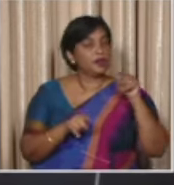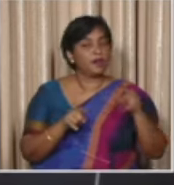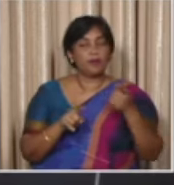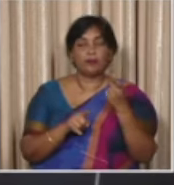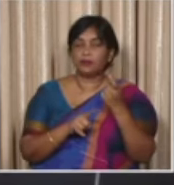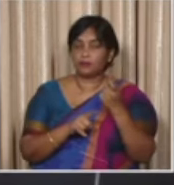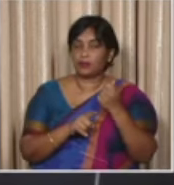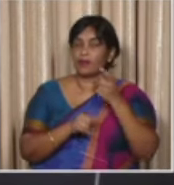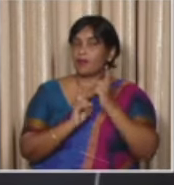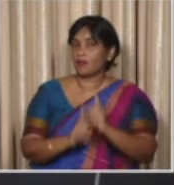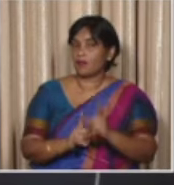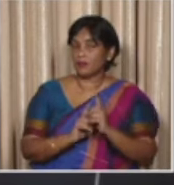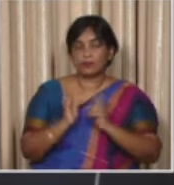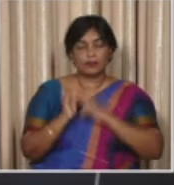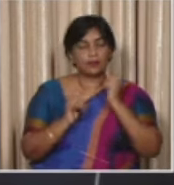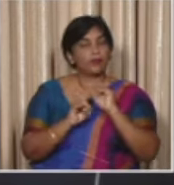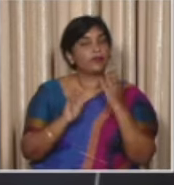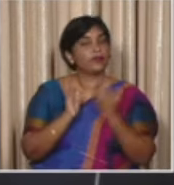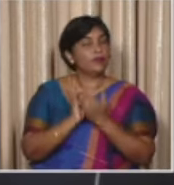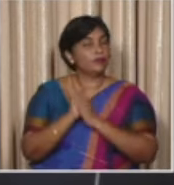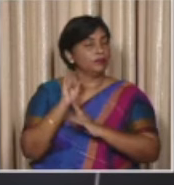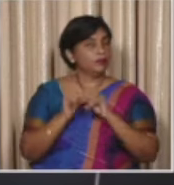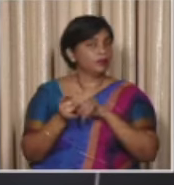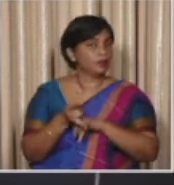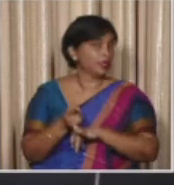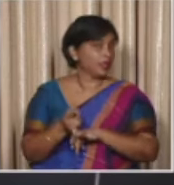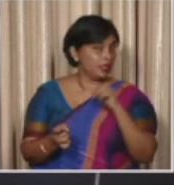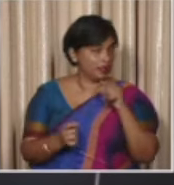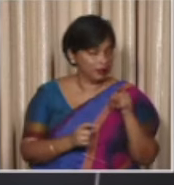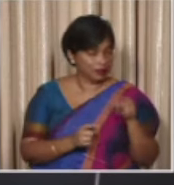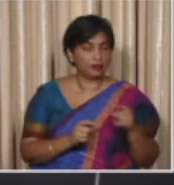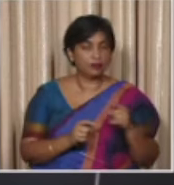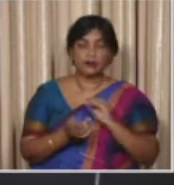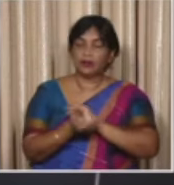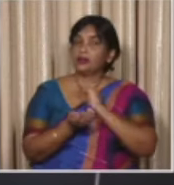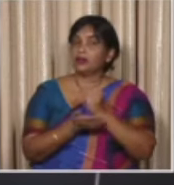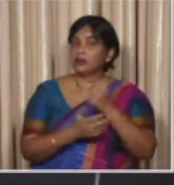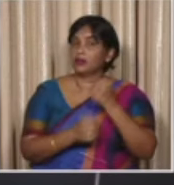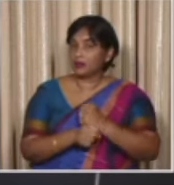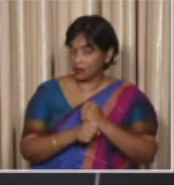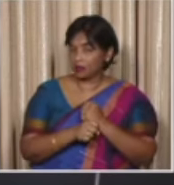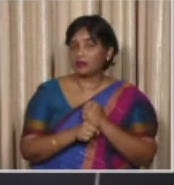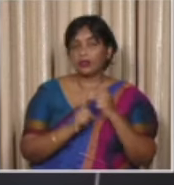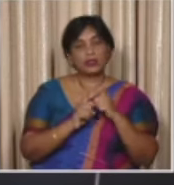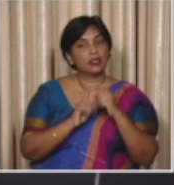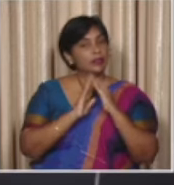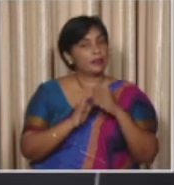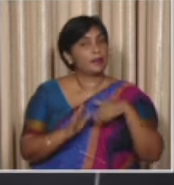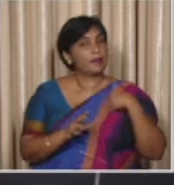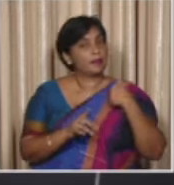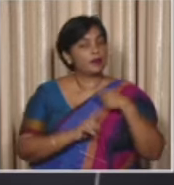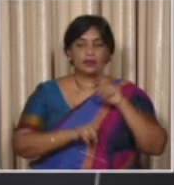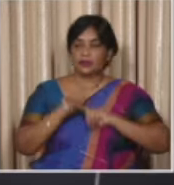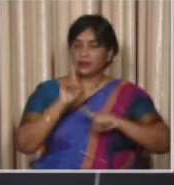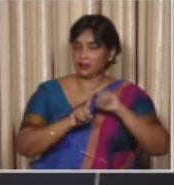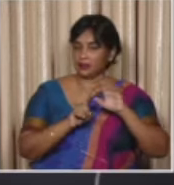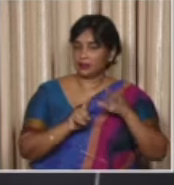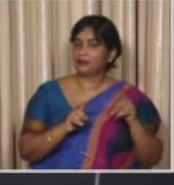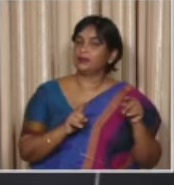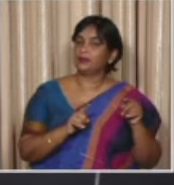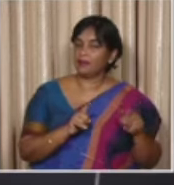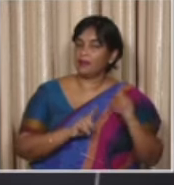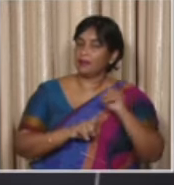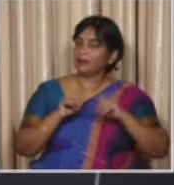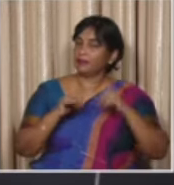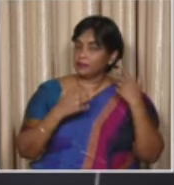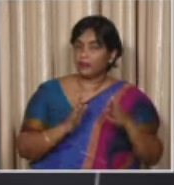මුදල් ආර්ථික ස්ථායීකරණ ජාතික ප්‍රතිපත්ති අමාත්‍යංශයේ ලේකම් සහ මහා භාණ්ඩාගාරයේ අදාළ දෙපාර්තමේන්තු ප්‍රධානීන් සමග මම සාකච්ඡා කළා.